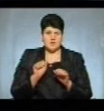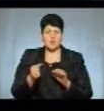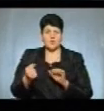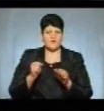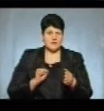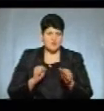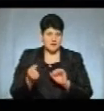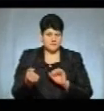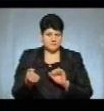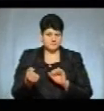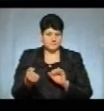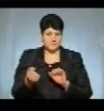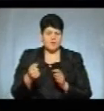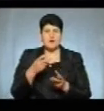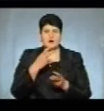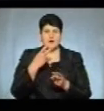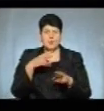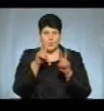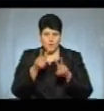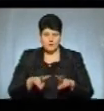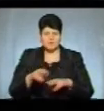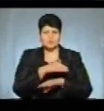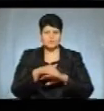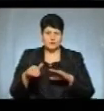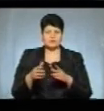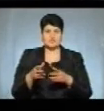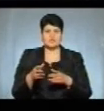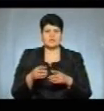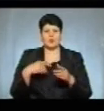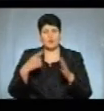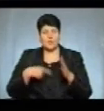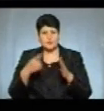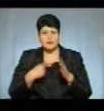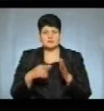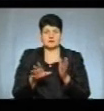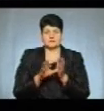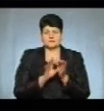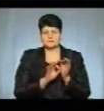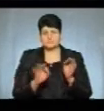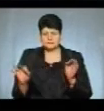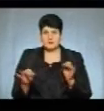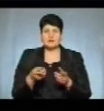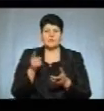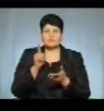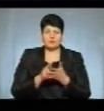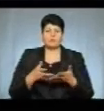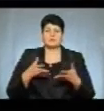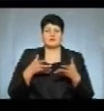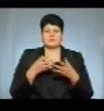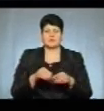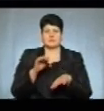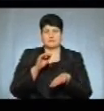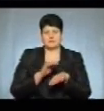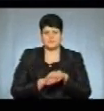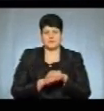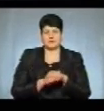тяги, огляд зовнішній і відповідно чи спущені колеса і витік струму, який обов'язково, які впливають на фактори